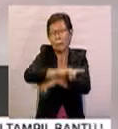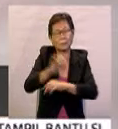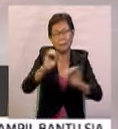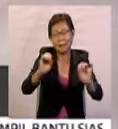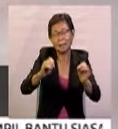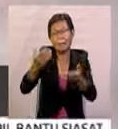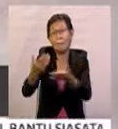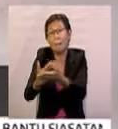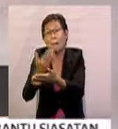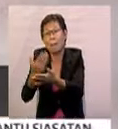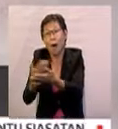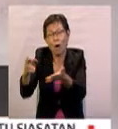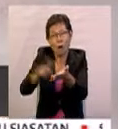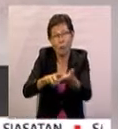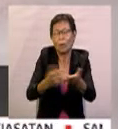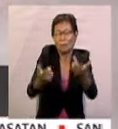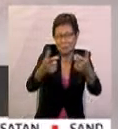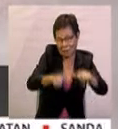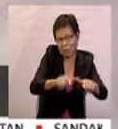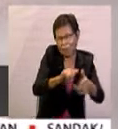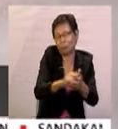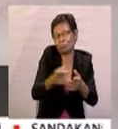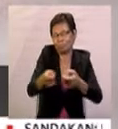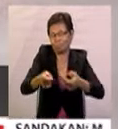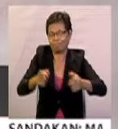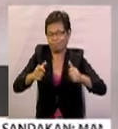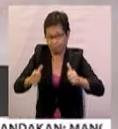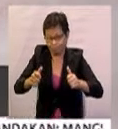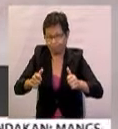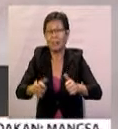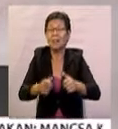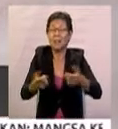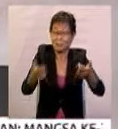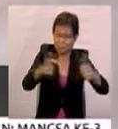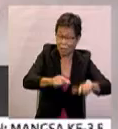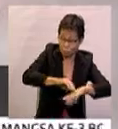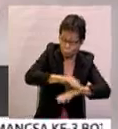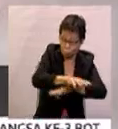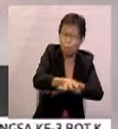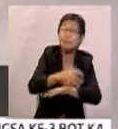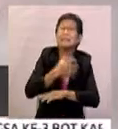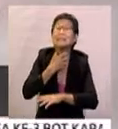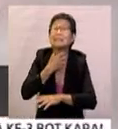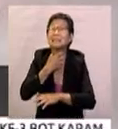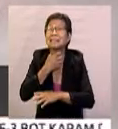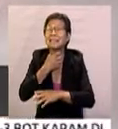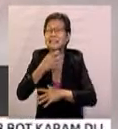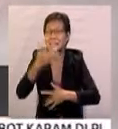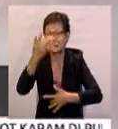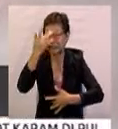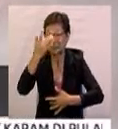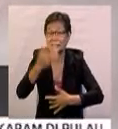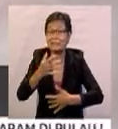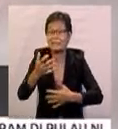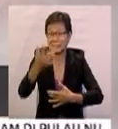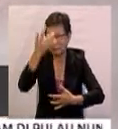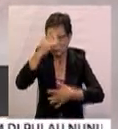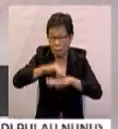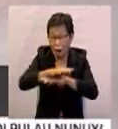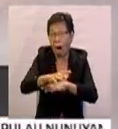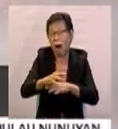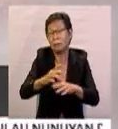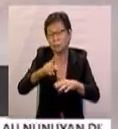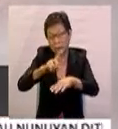baru dilaporkan dan kejadian adalah terkawal. Susulan kejadian wabak difteria di Johor itu, kata beliau, adalah